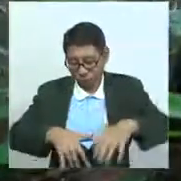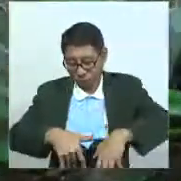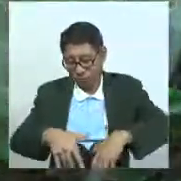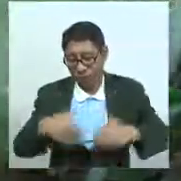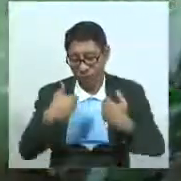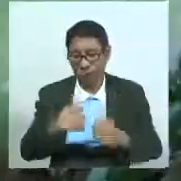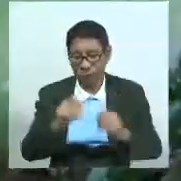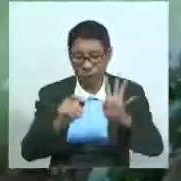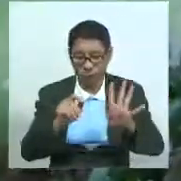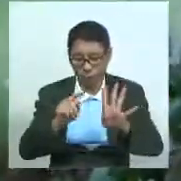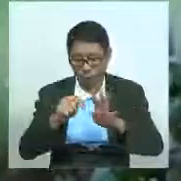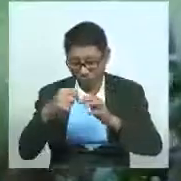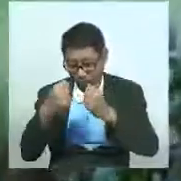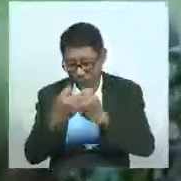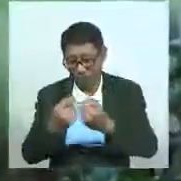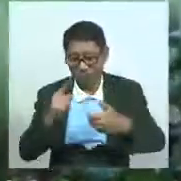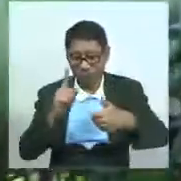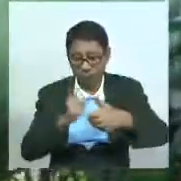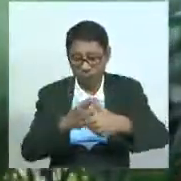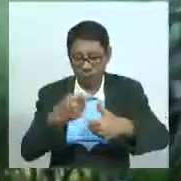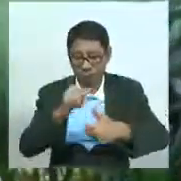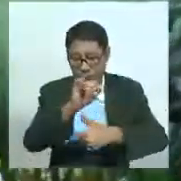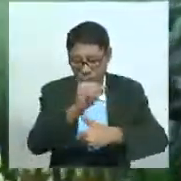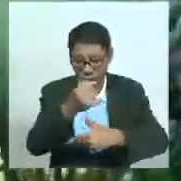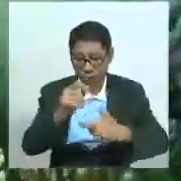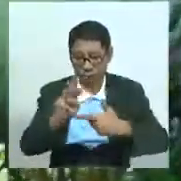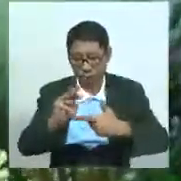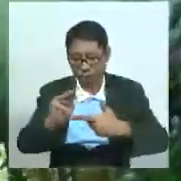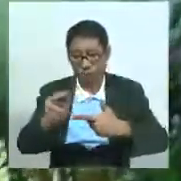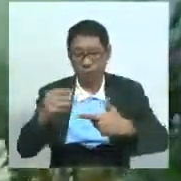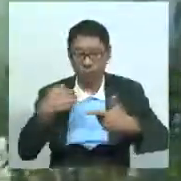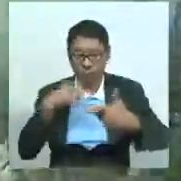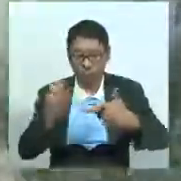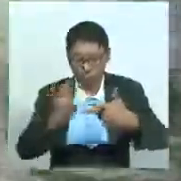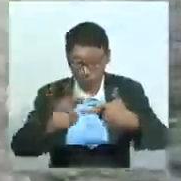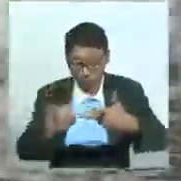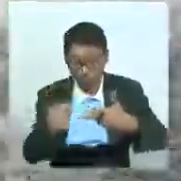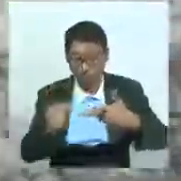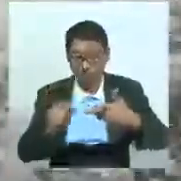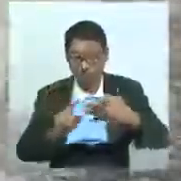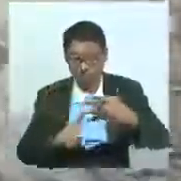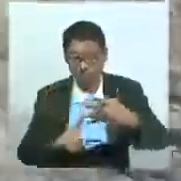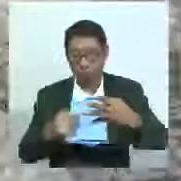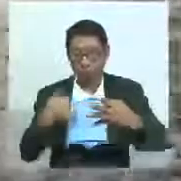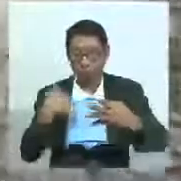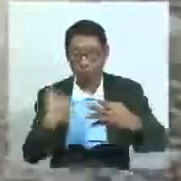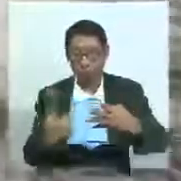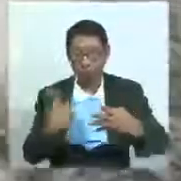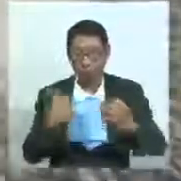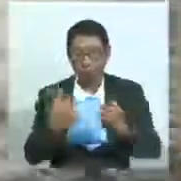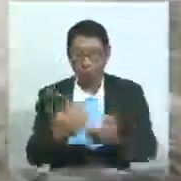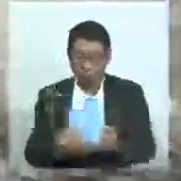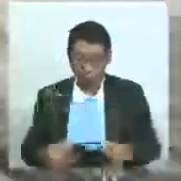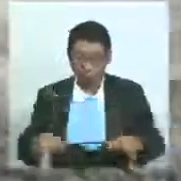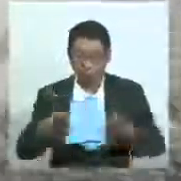ครือข่าย4ตำบลคือตำบลแจ่มหลวงตำบลแม่แดดตำบลวัดจันทร์และตำบลแม่สึกที่สำคัญเย